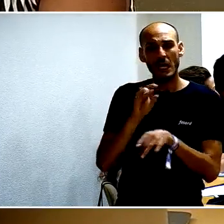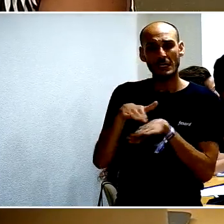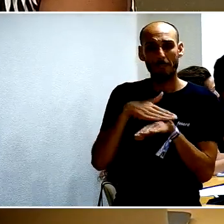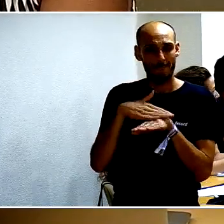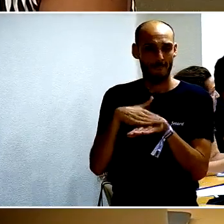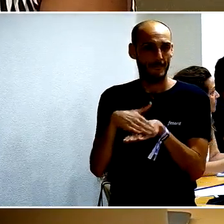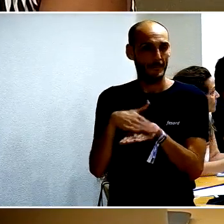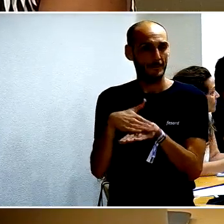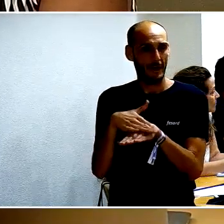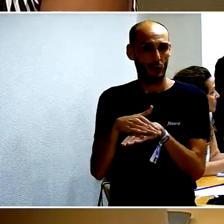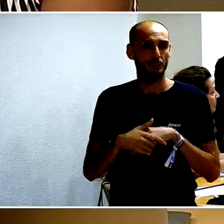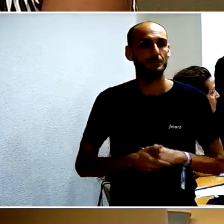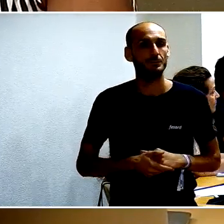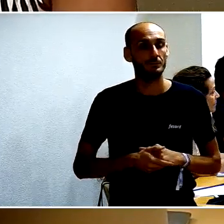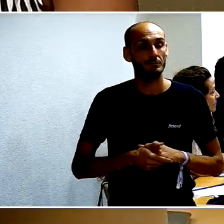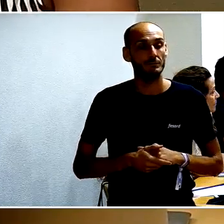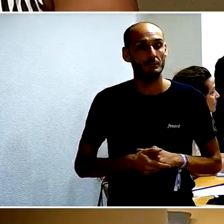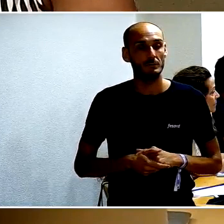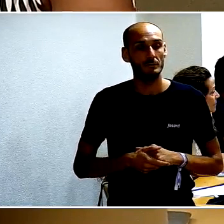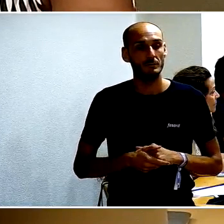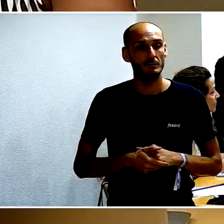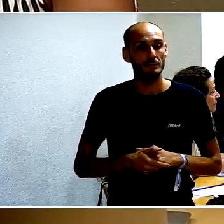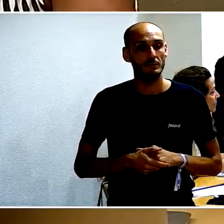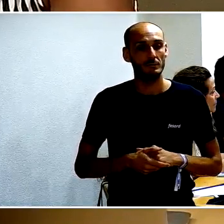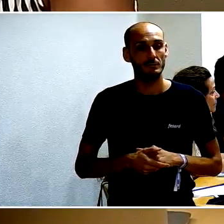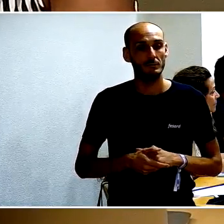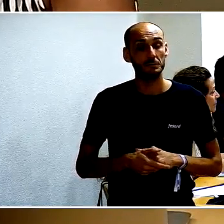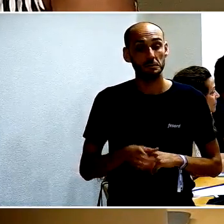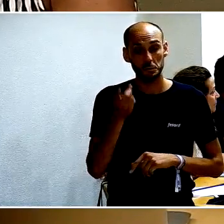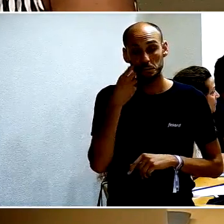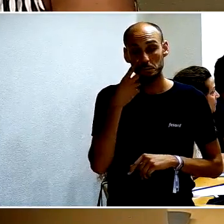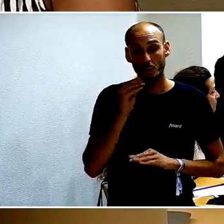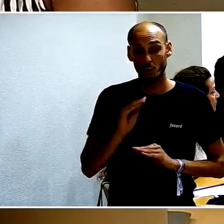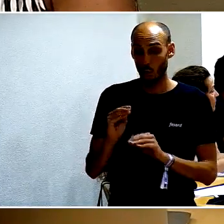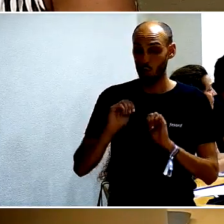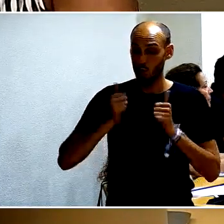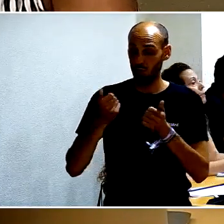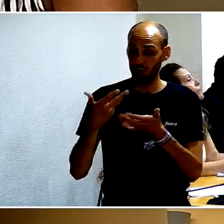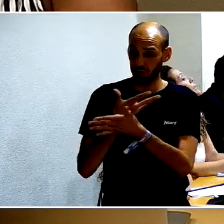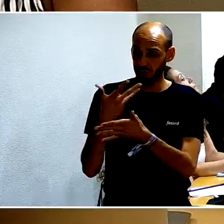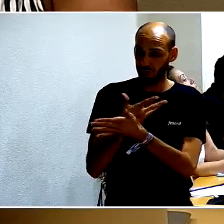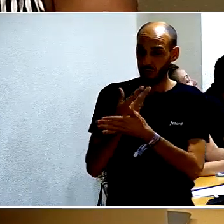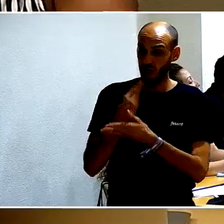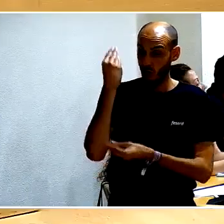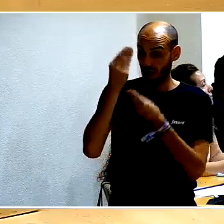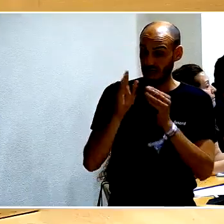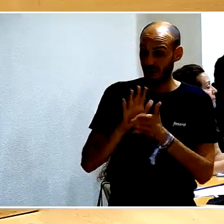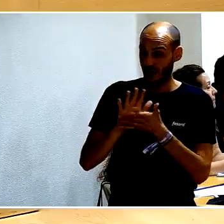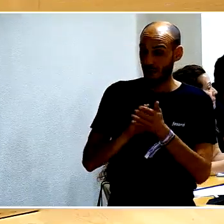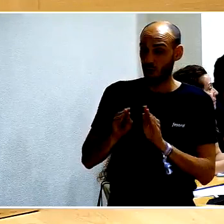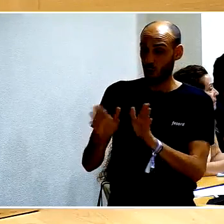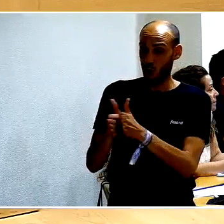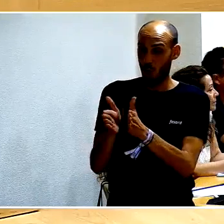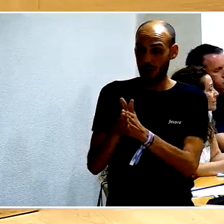disculpes. Val? Jo, mire vostè que quan ha començat a fer la seva intervenció, pensava que parlava de la seva companya, Amparo